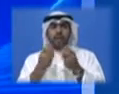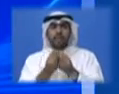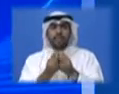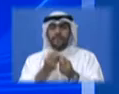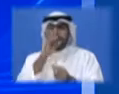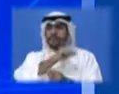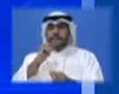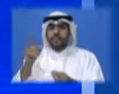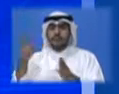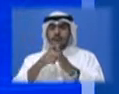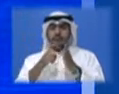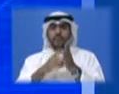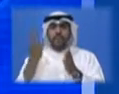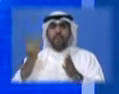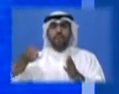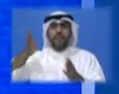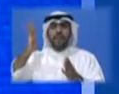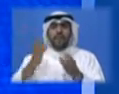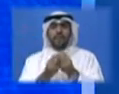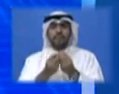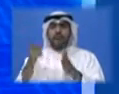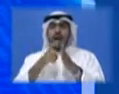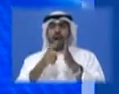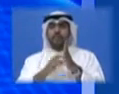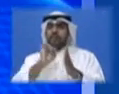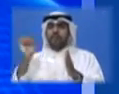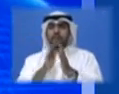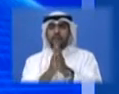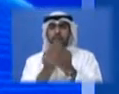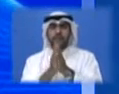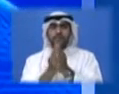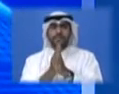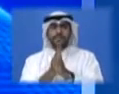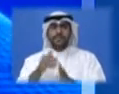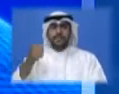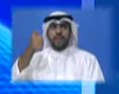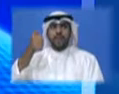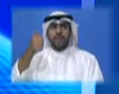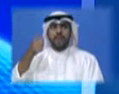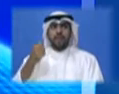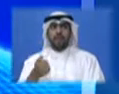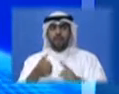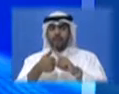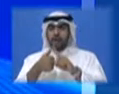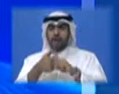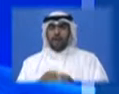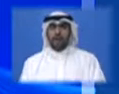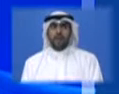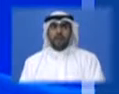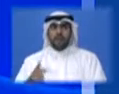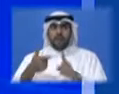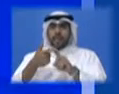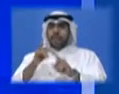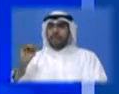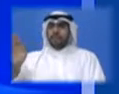للمادة 13 من قانون الجنسية، وهم عبدالله تريحيب محسن المطيري،